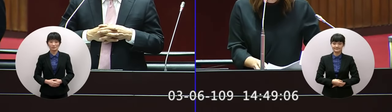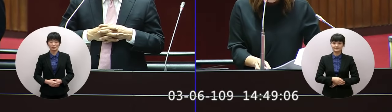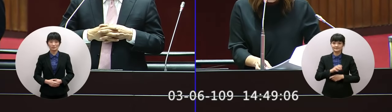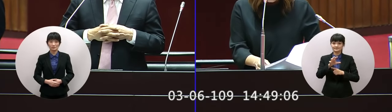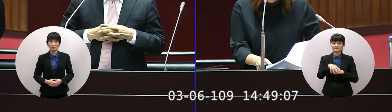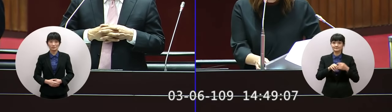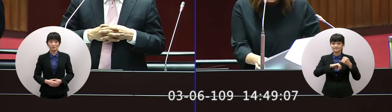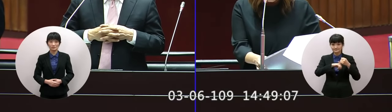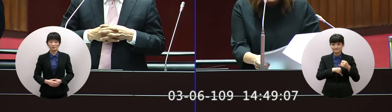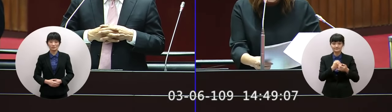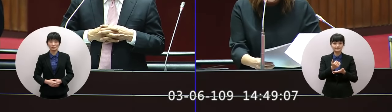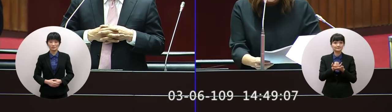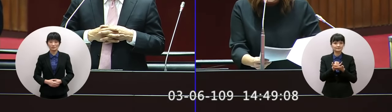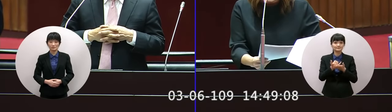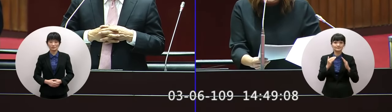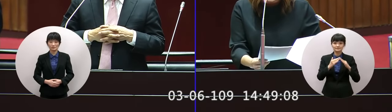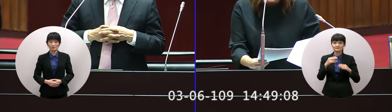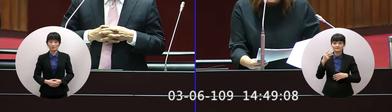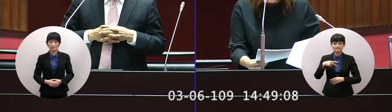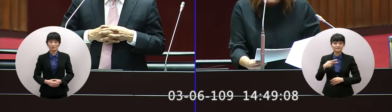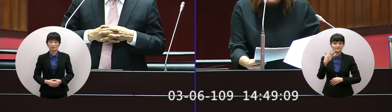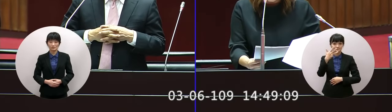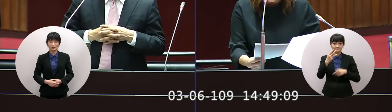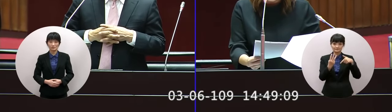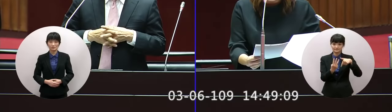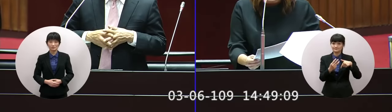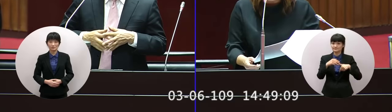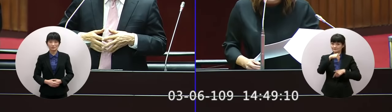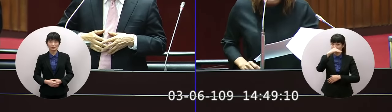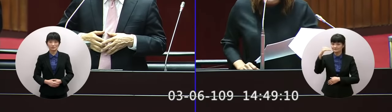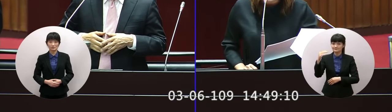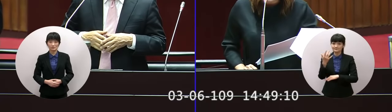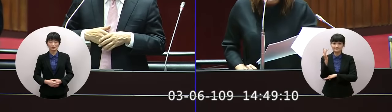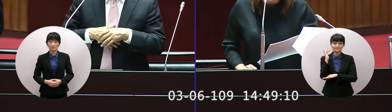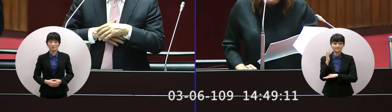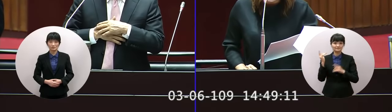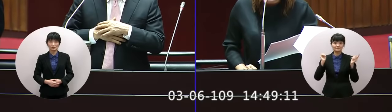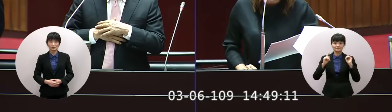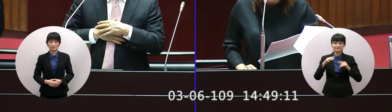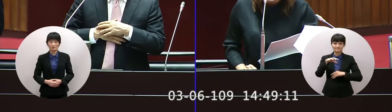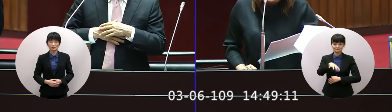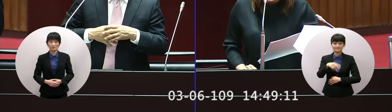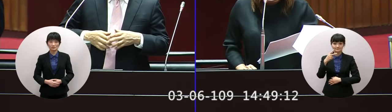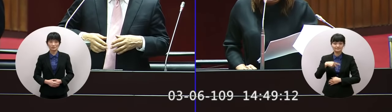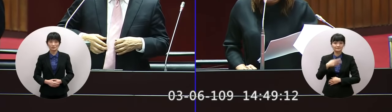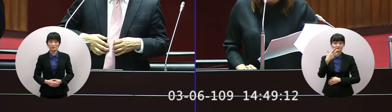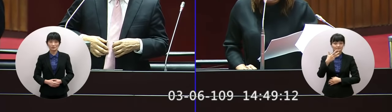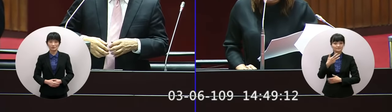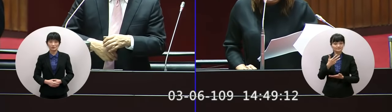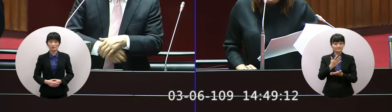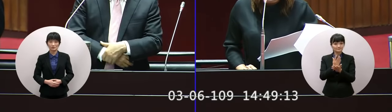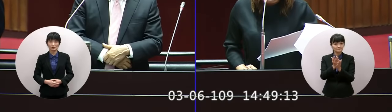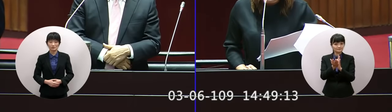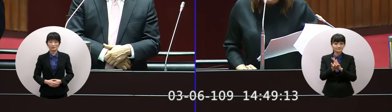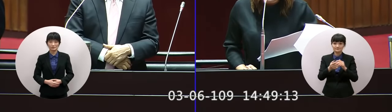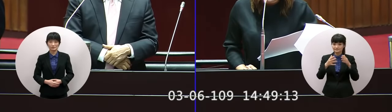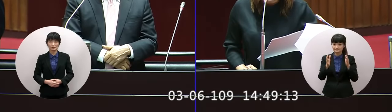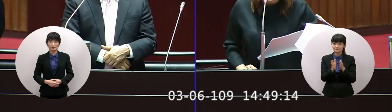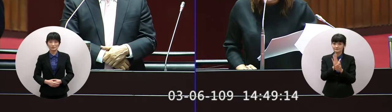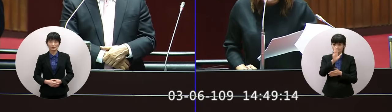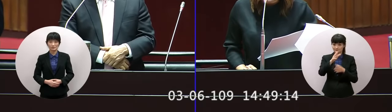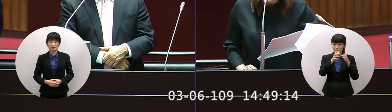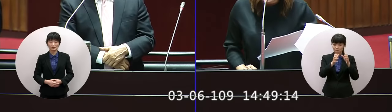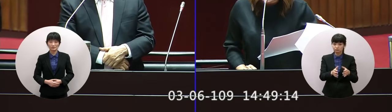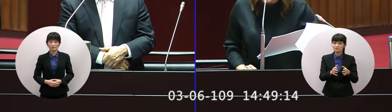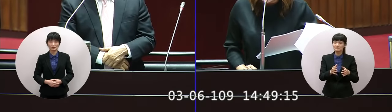垦丁宾馆，还有八仙山森林游乐区，还有观雾国家森林游乐区，都有开设一些